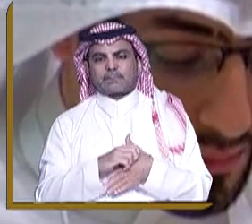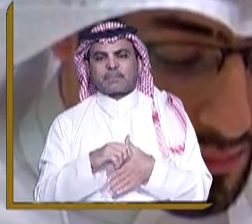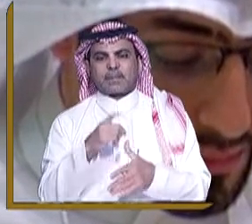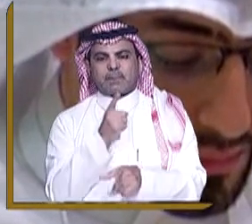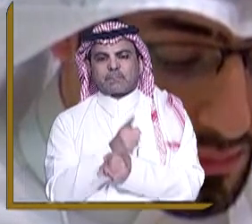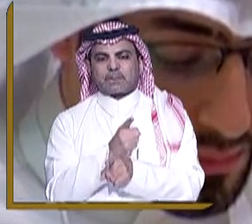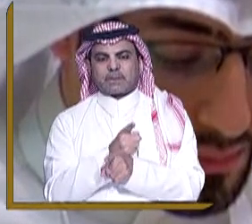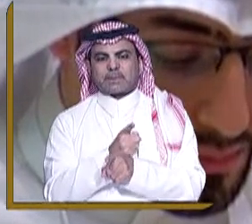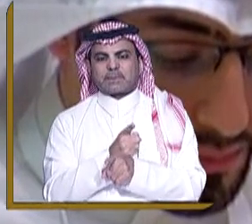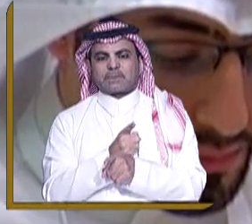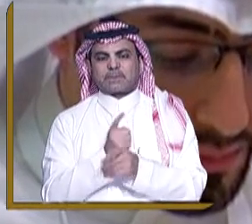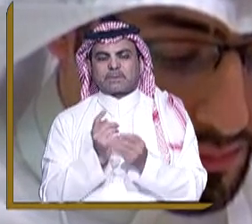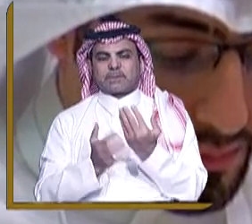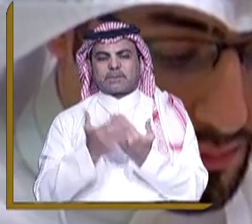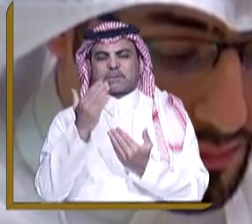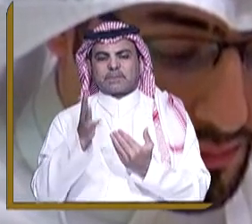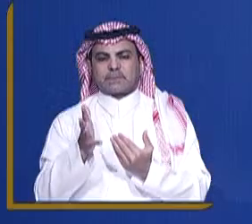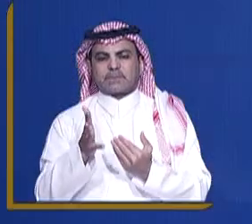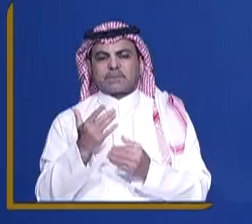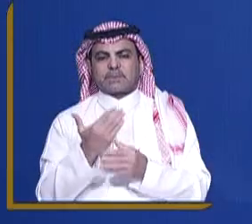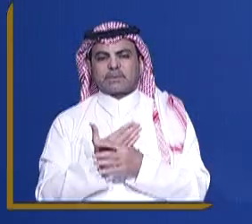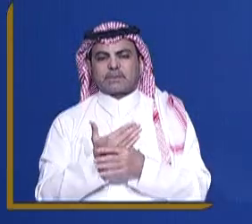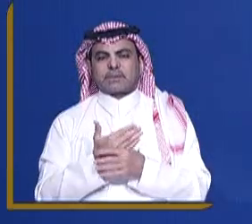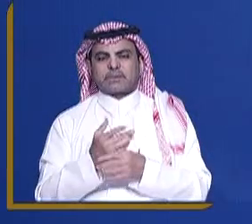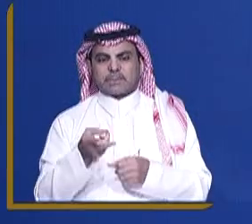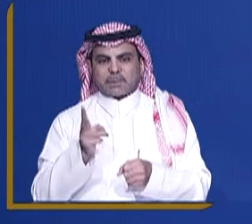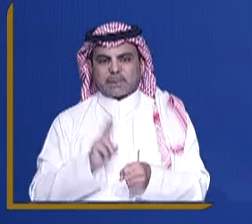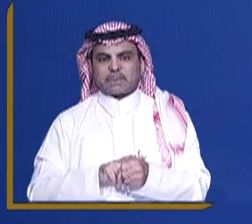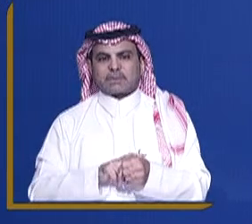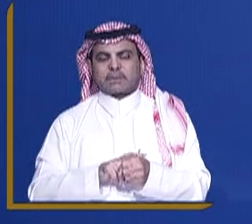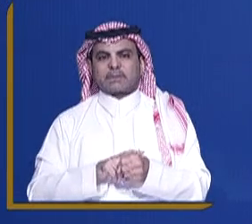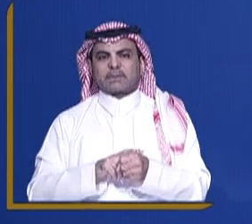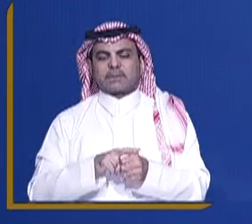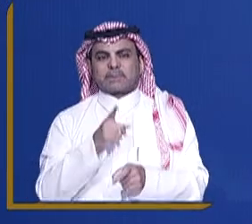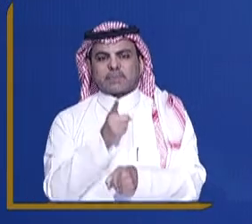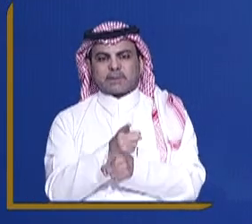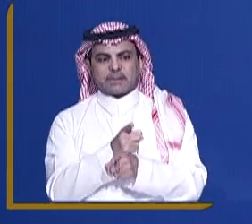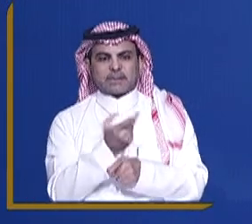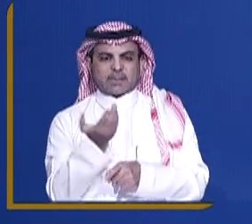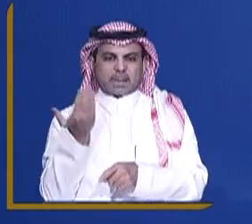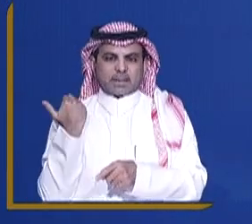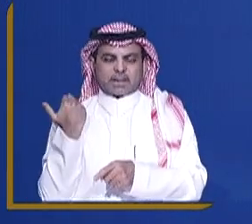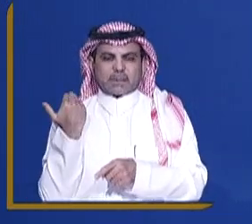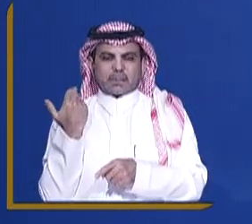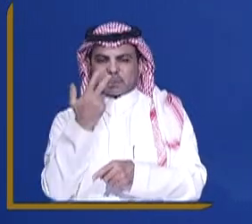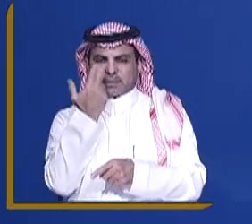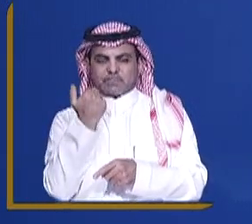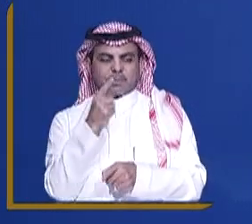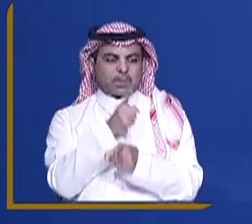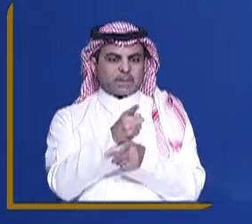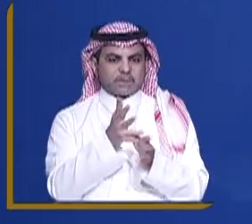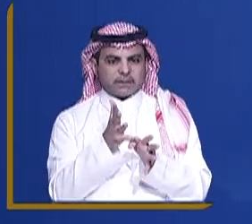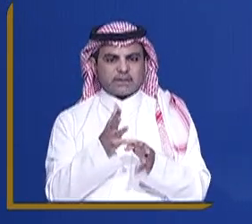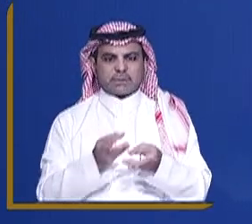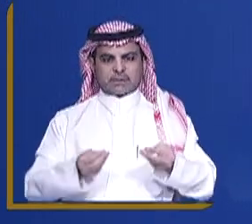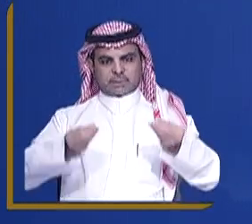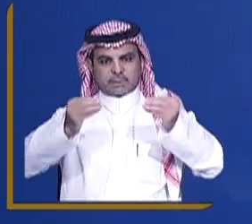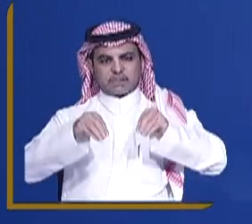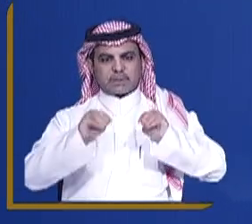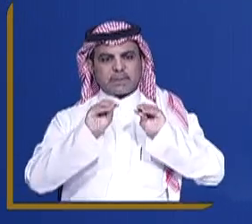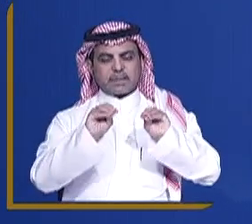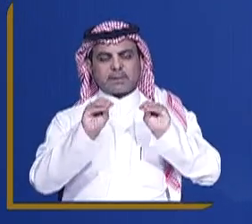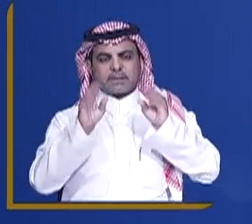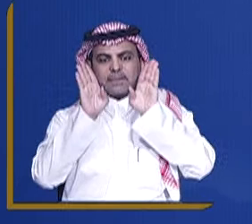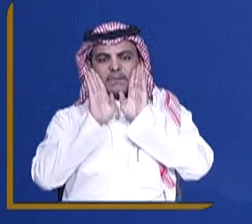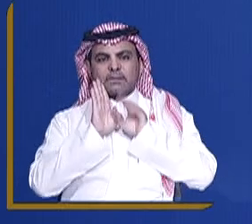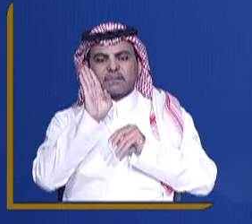المعلم الجديد وإعادة تأهيل وتطوير المعلم الحالي، بالإضافة إلى بعض الكوادر المهمة